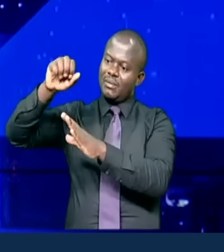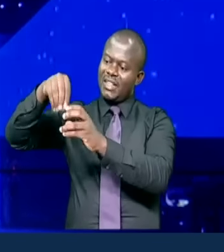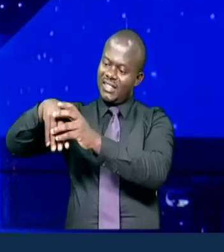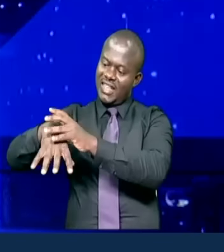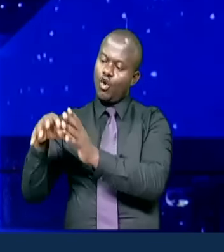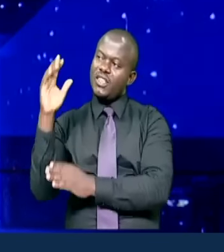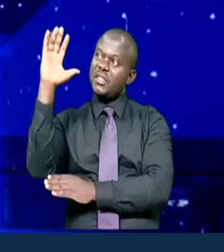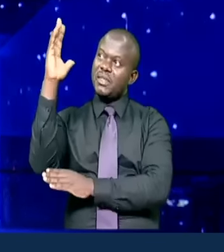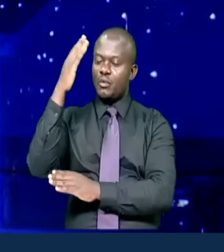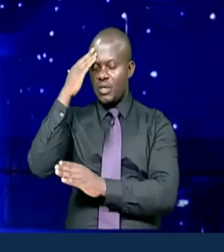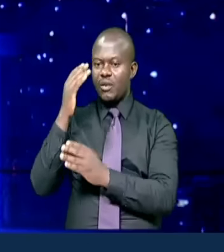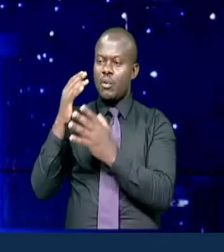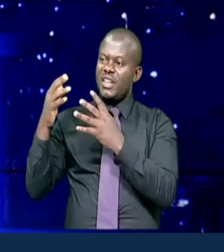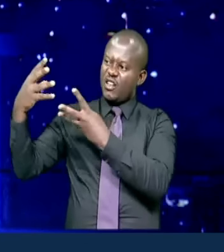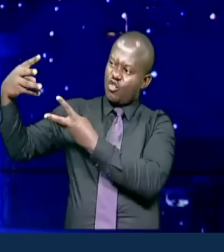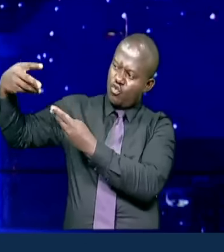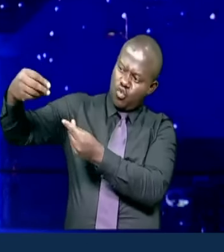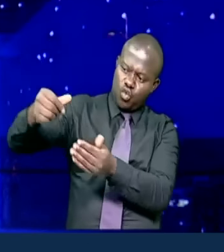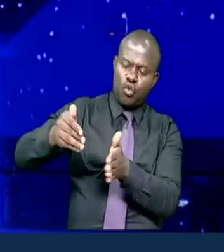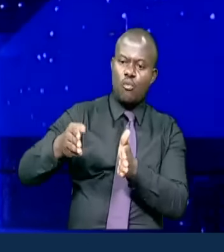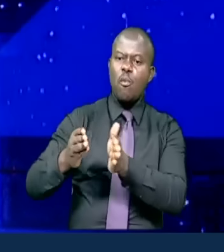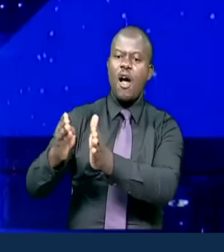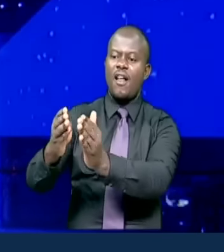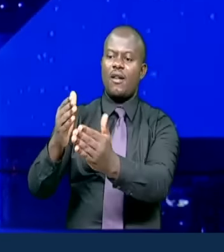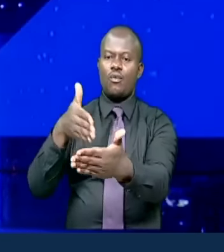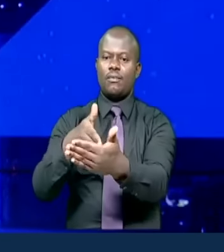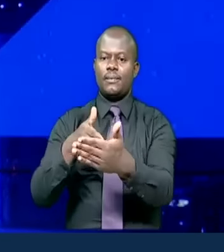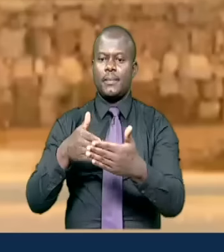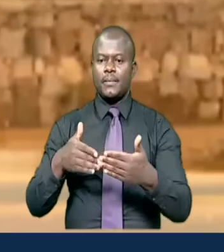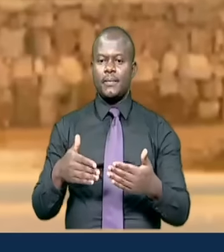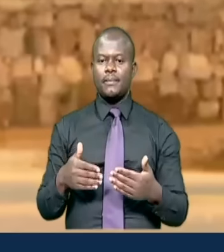kwangizwa ndetse no kwibasirwa n'inkangu. Aphrodise Muhire.